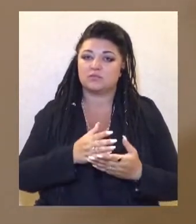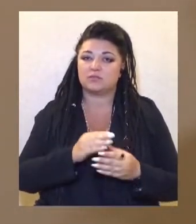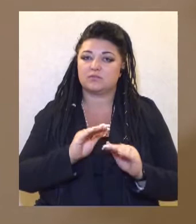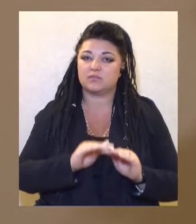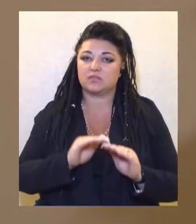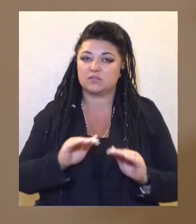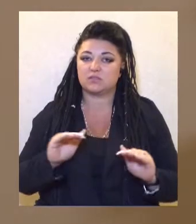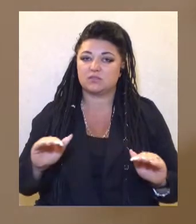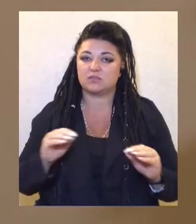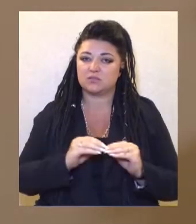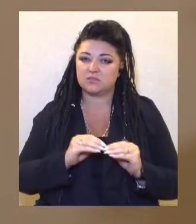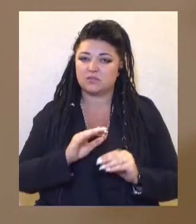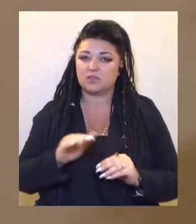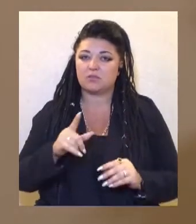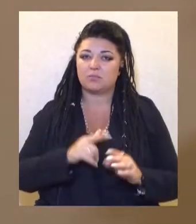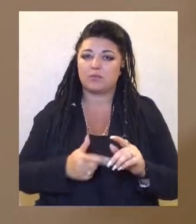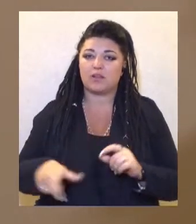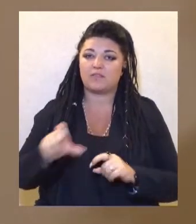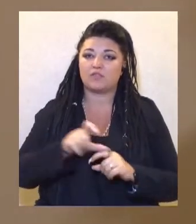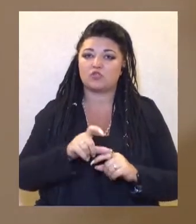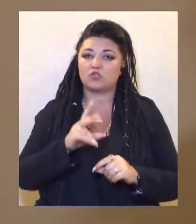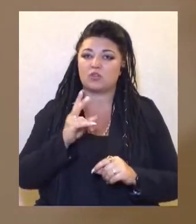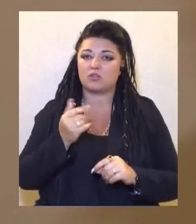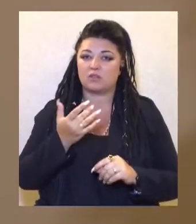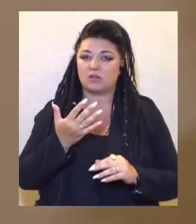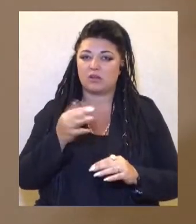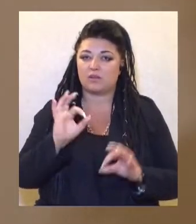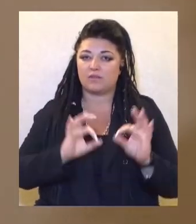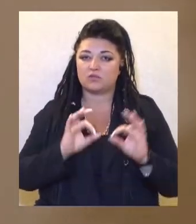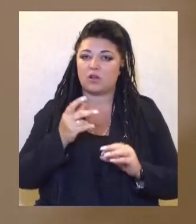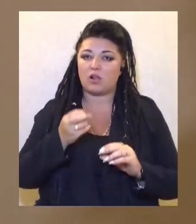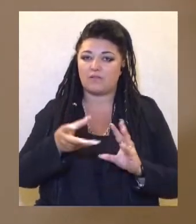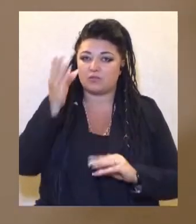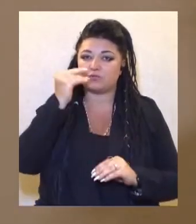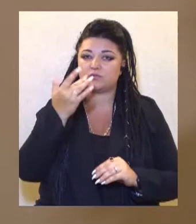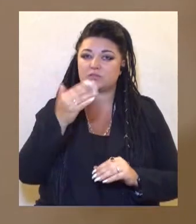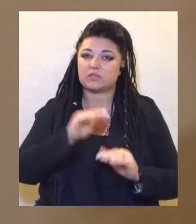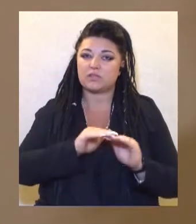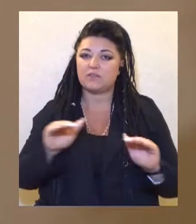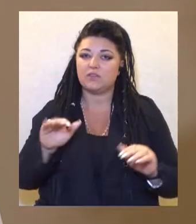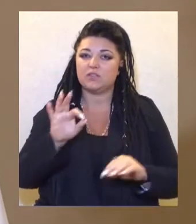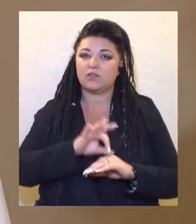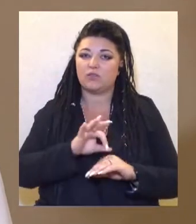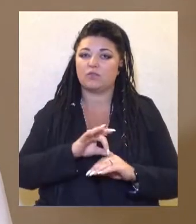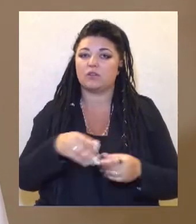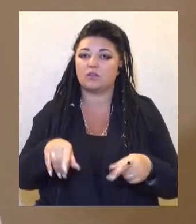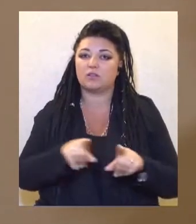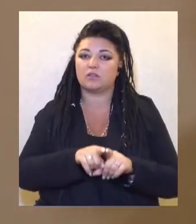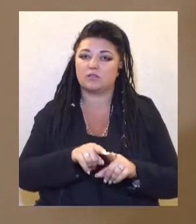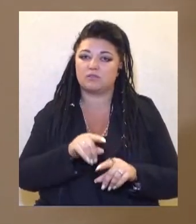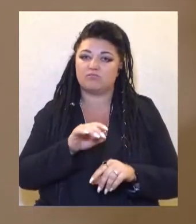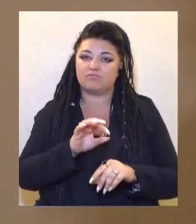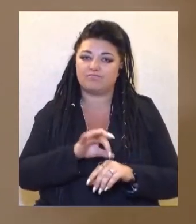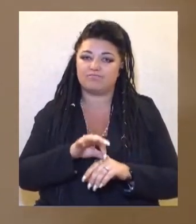Під поріг перевищено на 7%, але враховуючи цей стрімкий ріст захворюваності, в деяких районах області